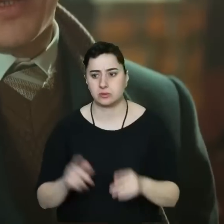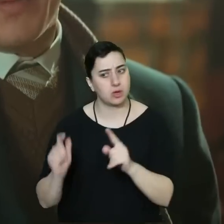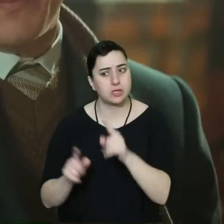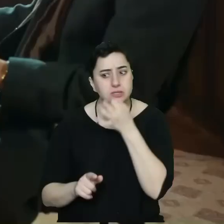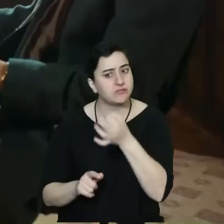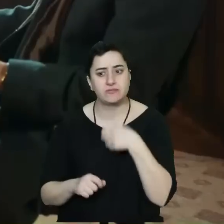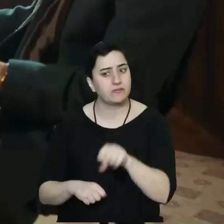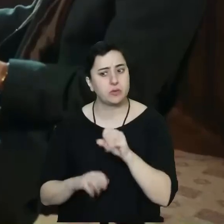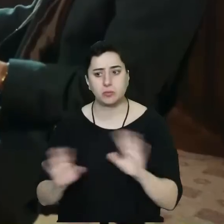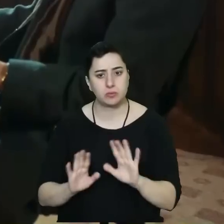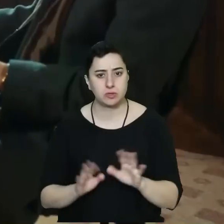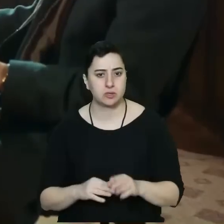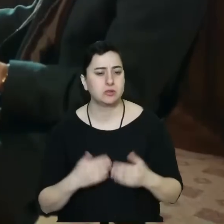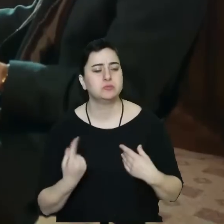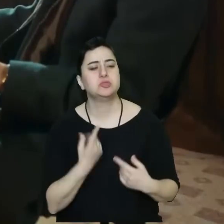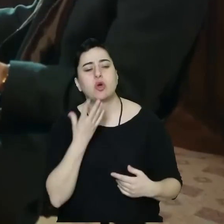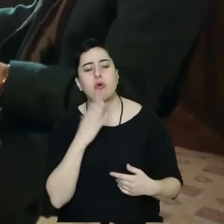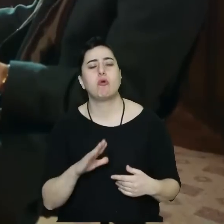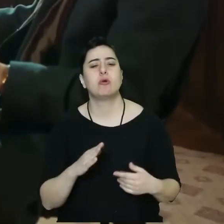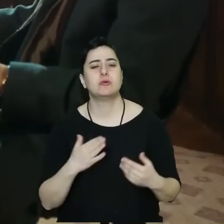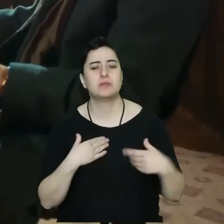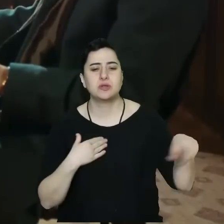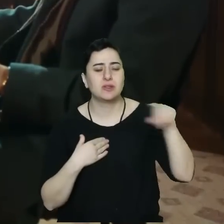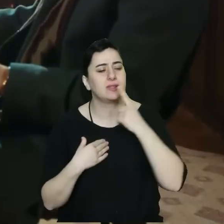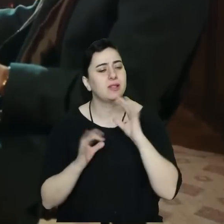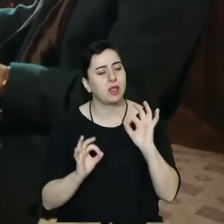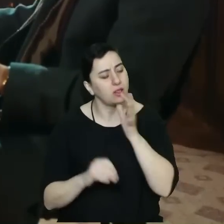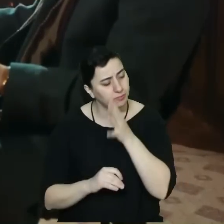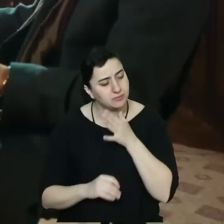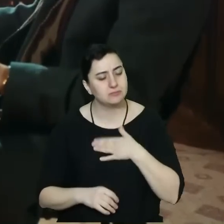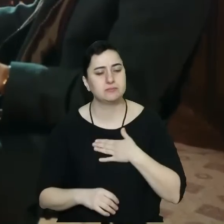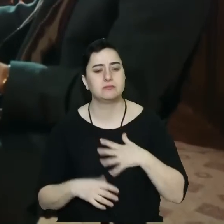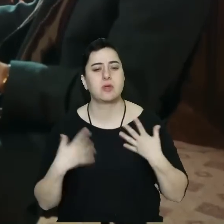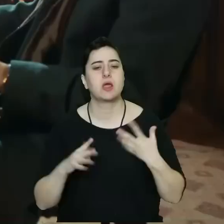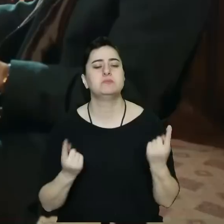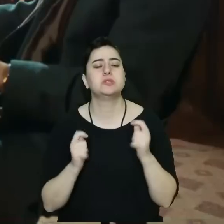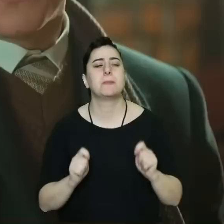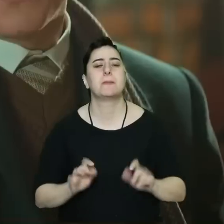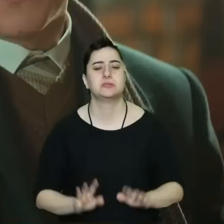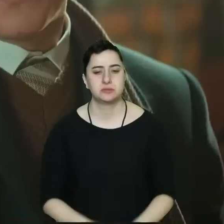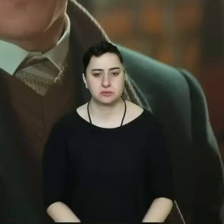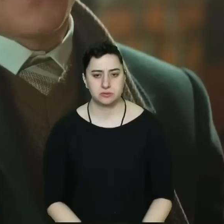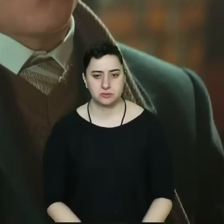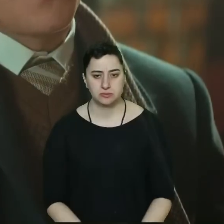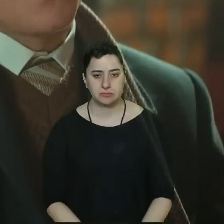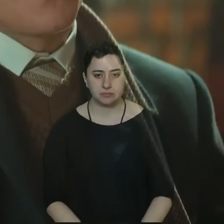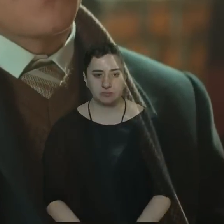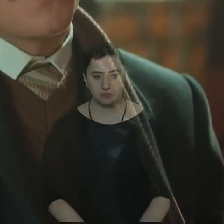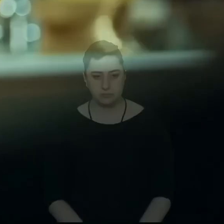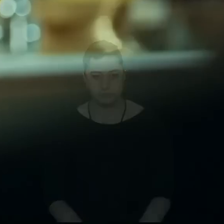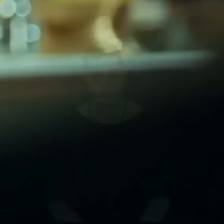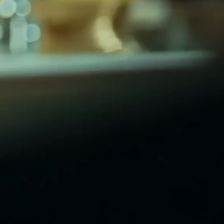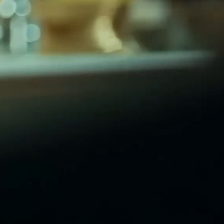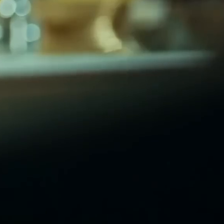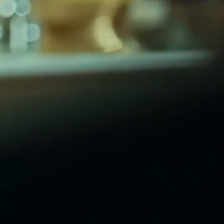yapmana müsaade etmem. Yok, yok, hiçbir şey olmaz. Ben onların dinini biliyorum. Hiç merak etmeyin. Hiçbir şey yapamazlar. Erdem ve Hatice